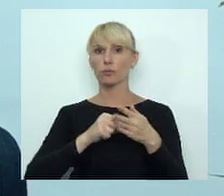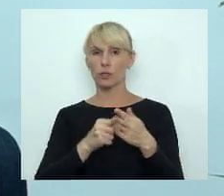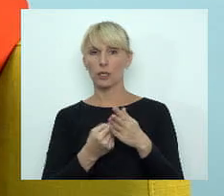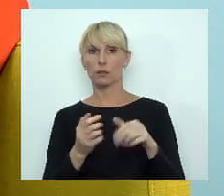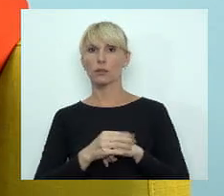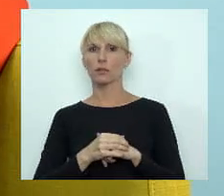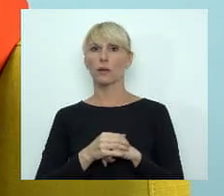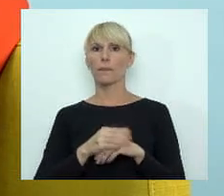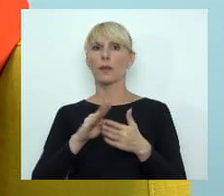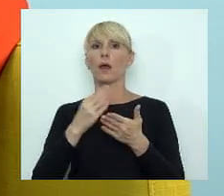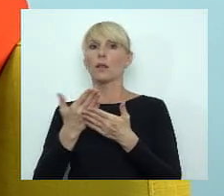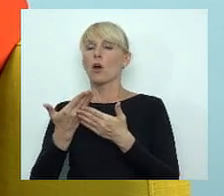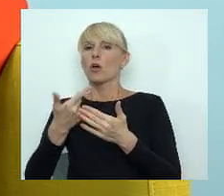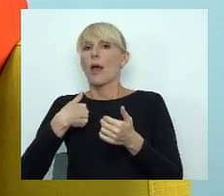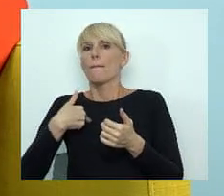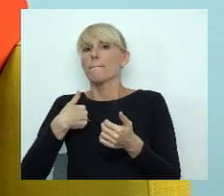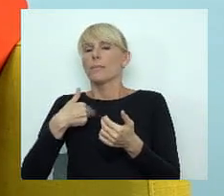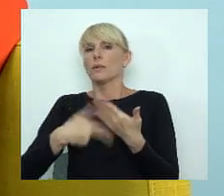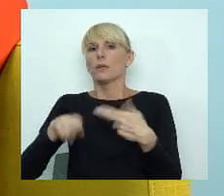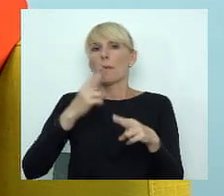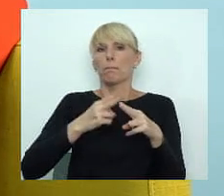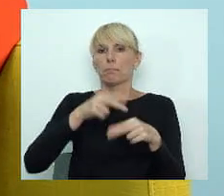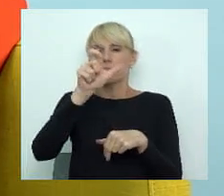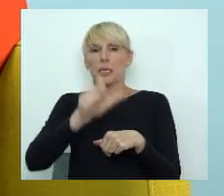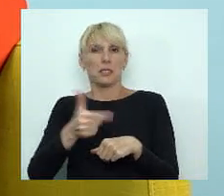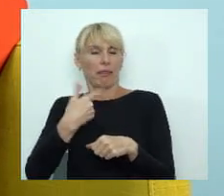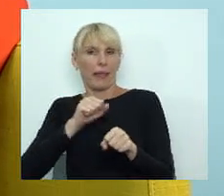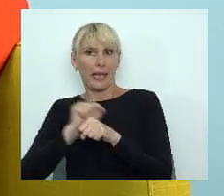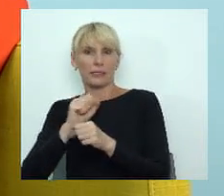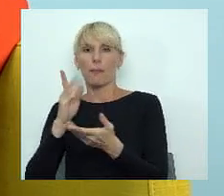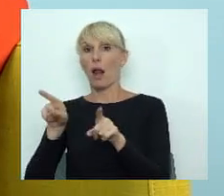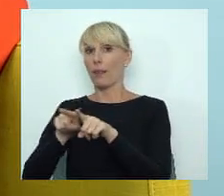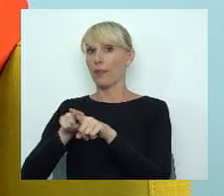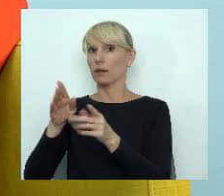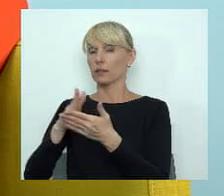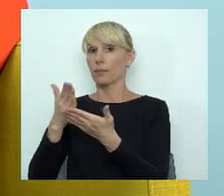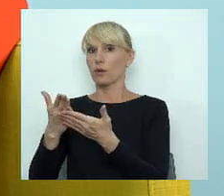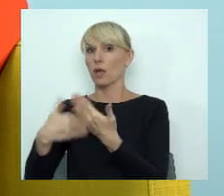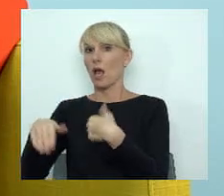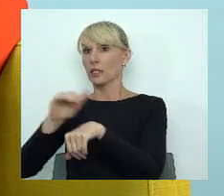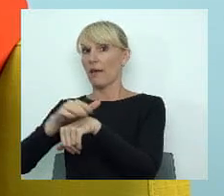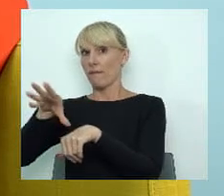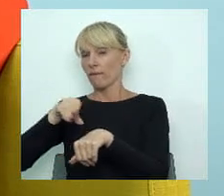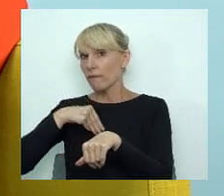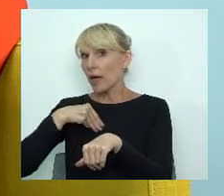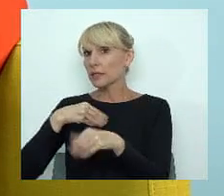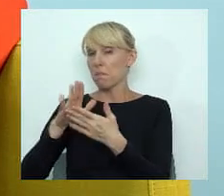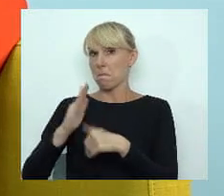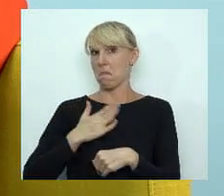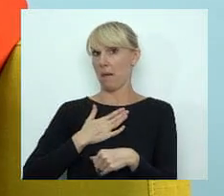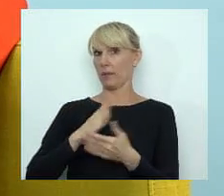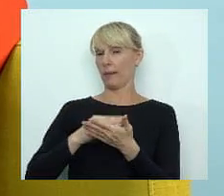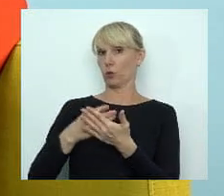mieć kontakt ze szpitalem nie tylko jako pacjent, ja mogę mieć kontakt ze szpitalem dlatego, że na przykład jestem jego kontrahentem, zawarłam z nim umowę cywilnoprawną, jestem być